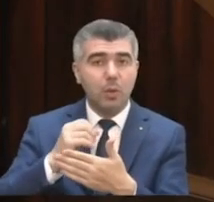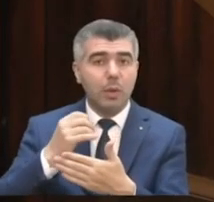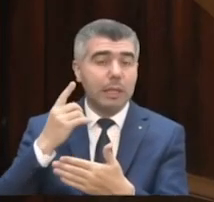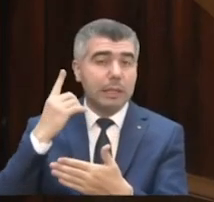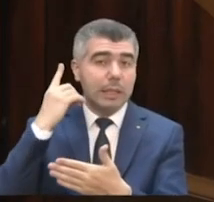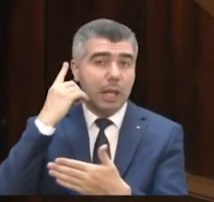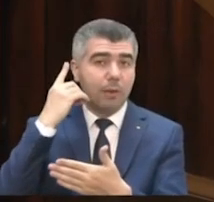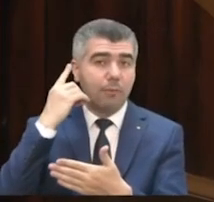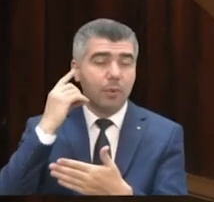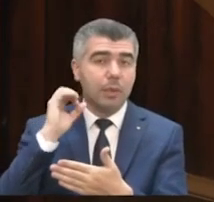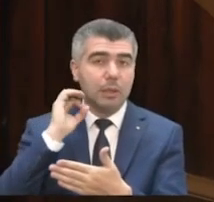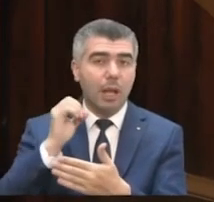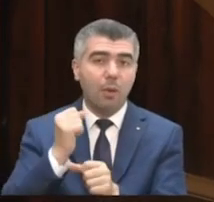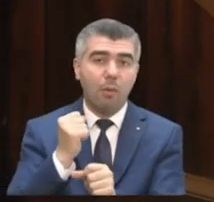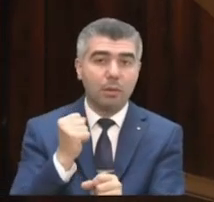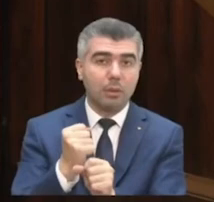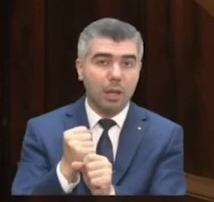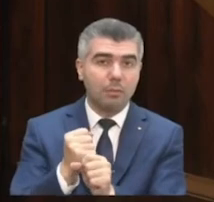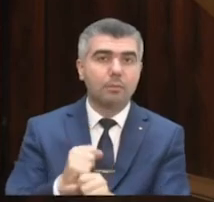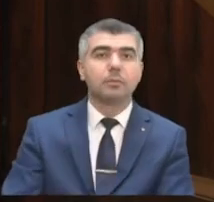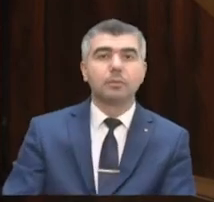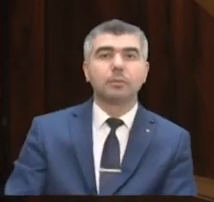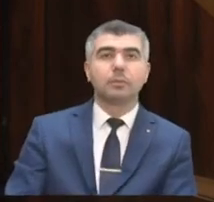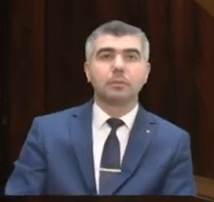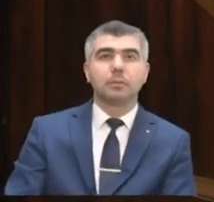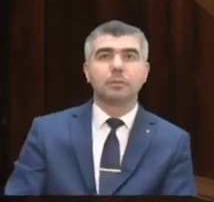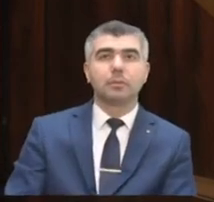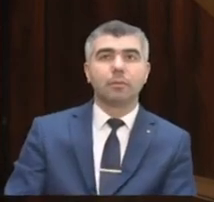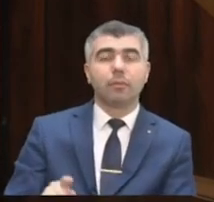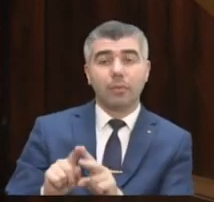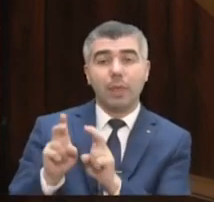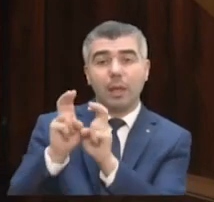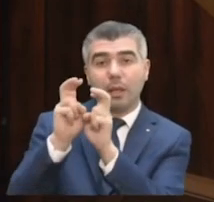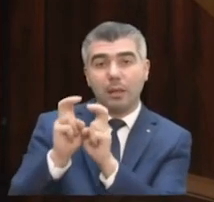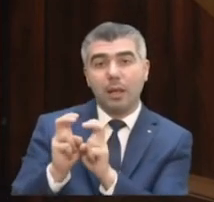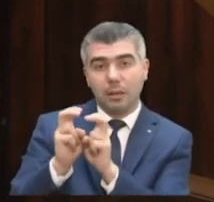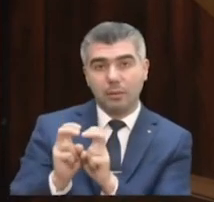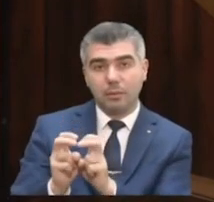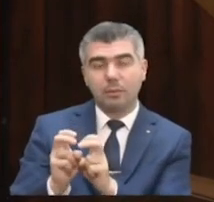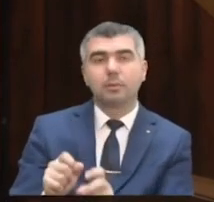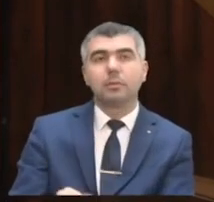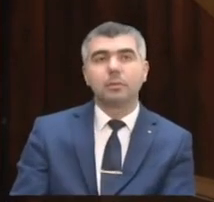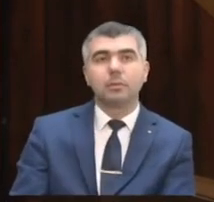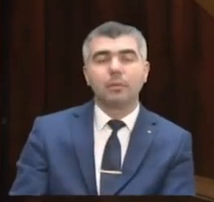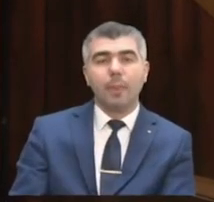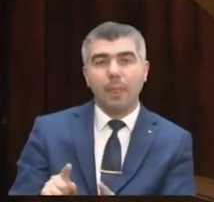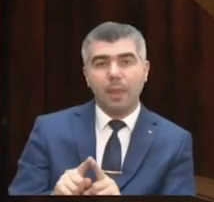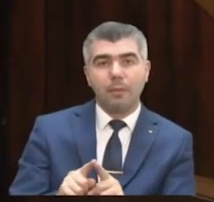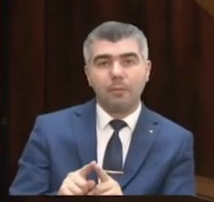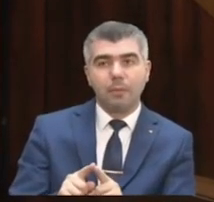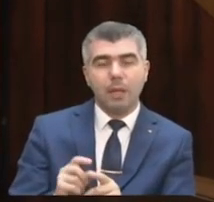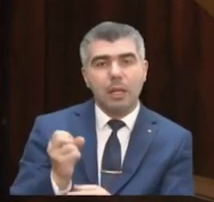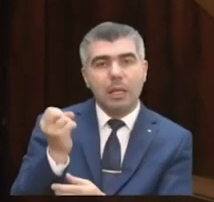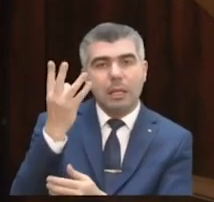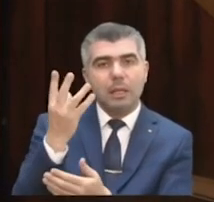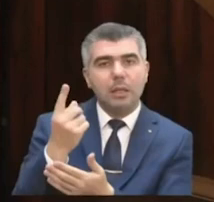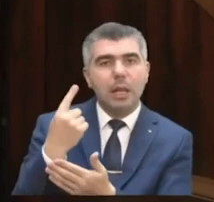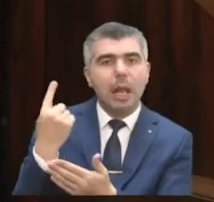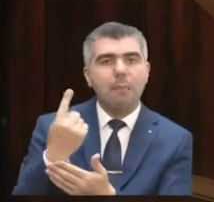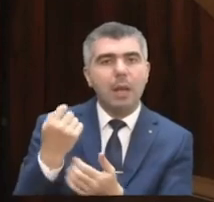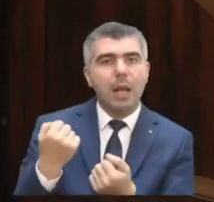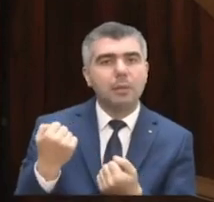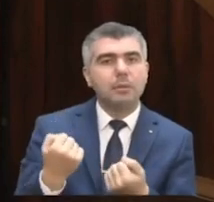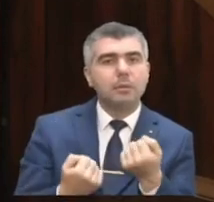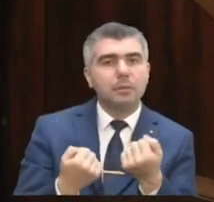غياب المولدات الكهربائيه. اما نقص كذلك نقص في سيارات الاسعاف، السيارات